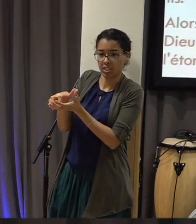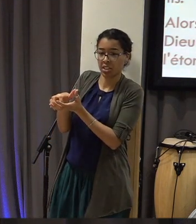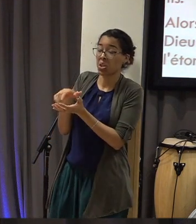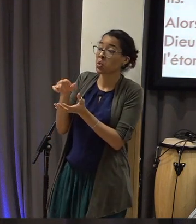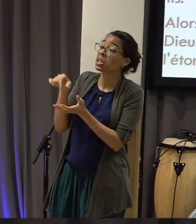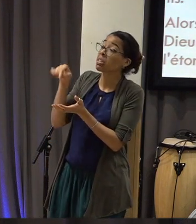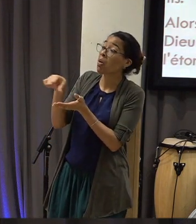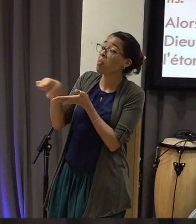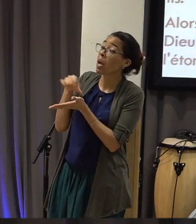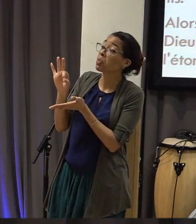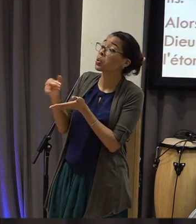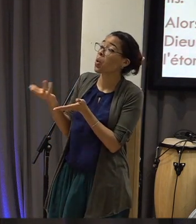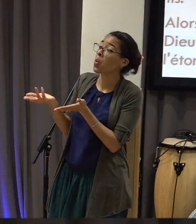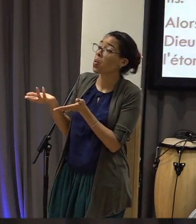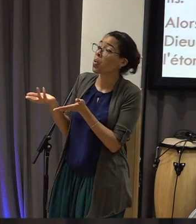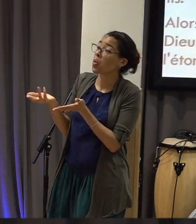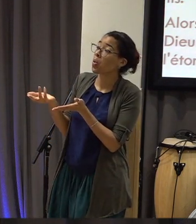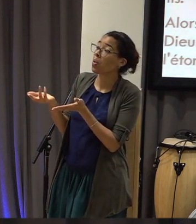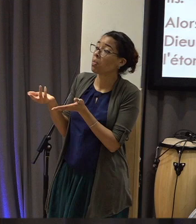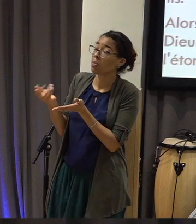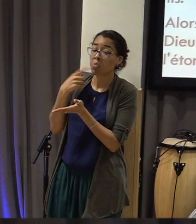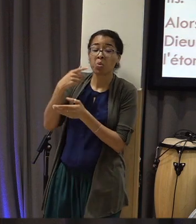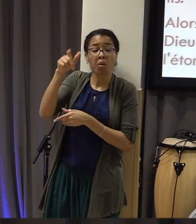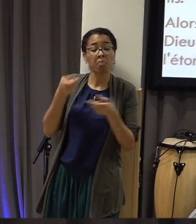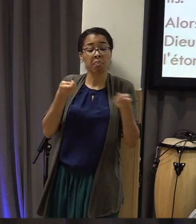un impôt à un souverain païen.